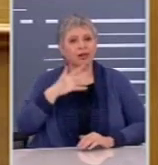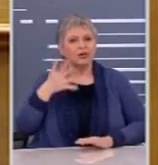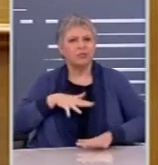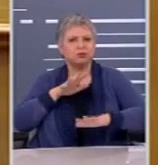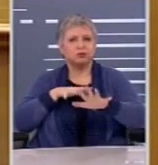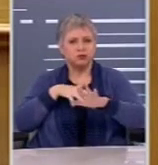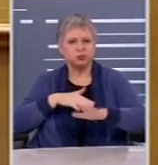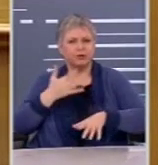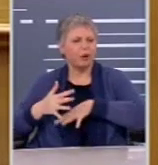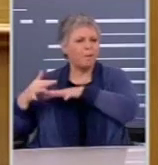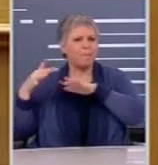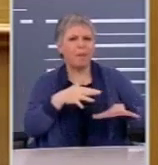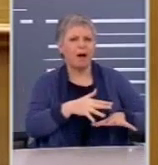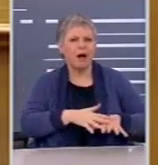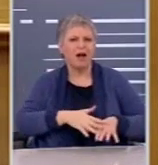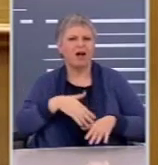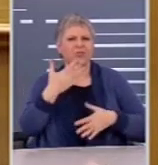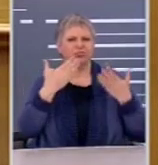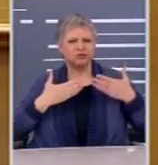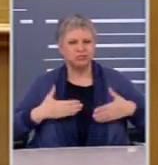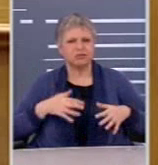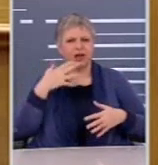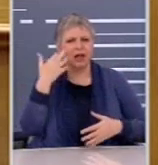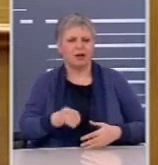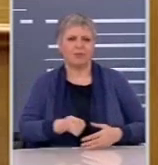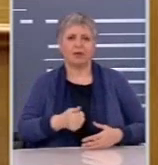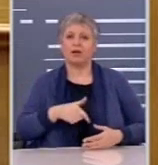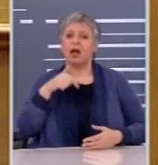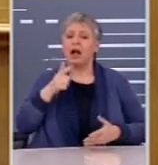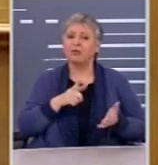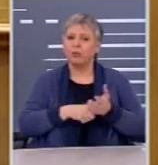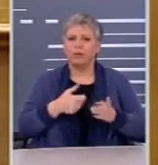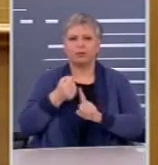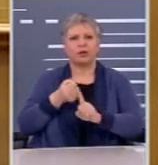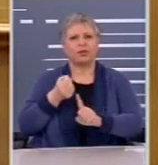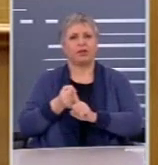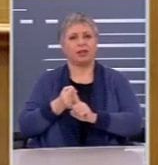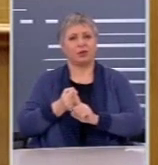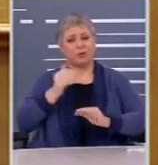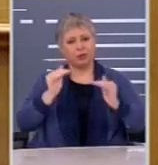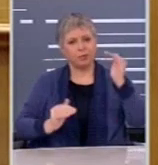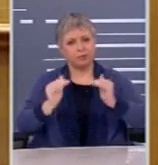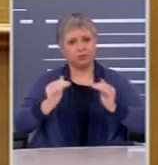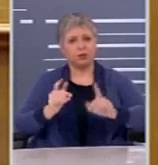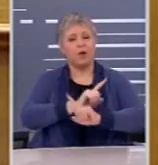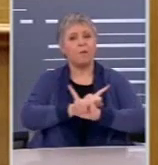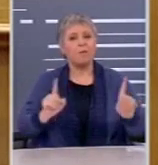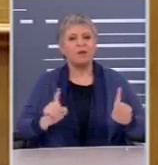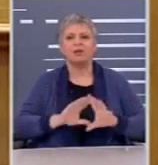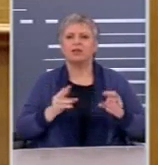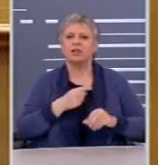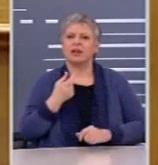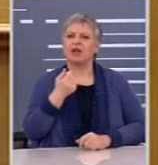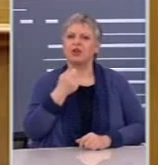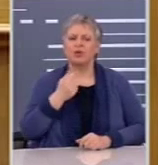μέρα τιμής στους αγώνες όλων των γυναικών κάθε εποχής για άρση των ανισοτήτων μεταξύ αντρών και γυναικών στην οικονομική, κοινωνική και